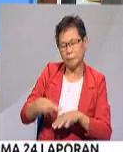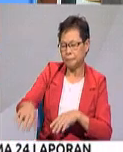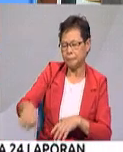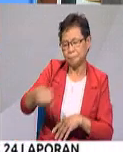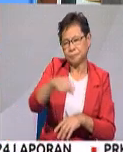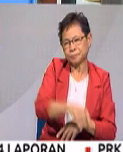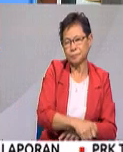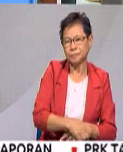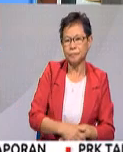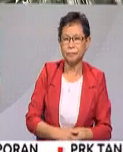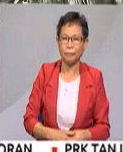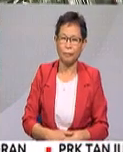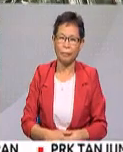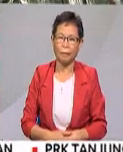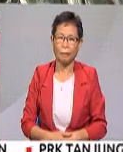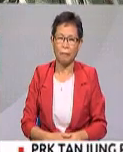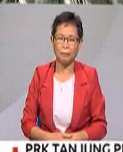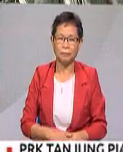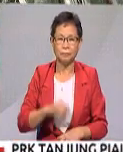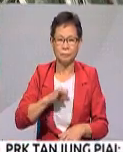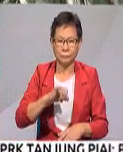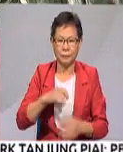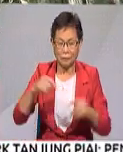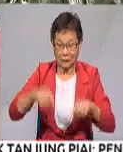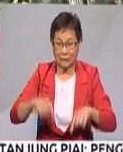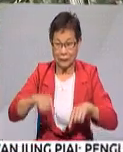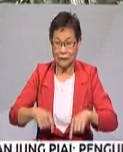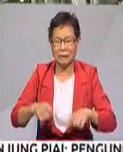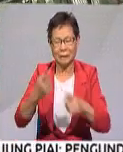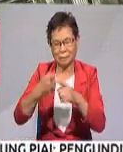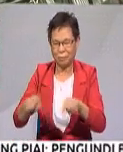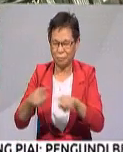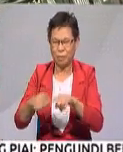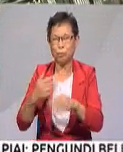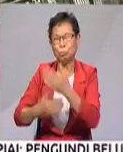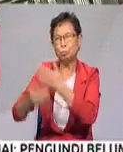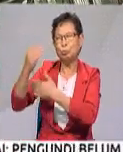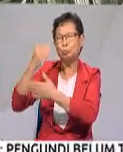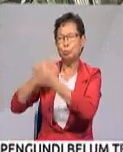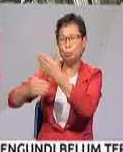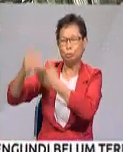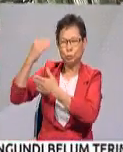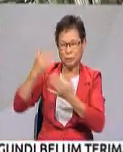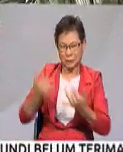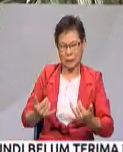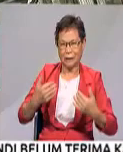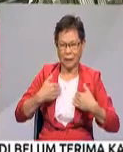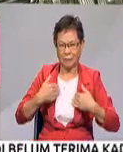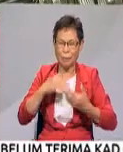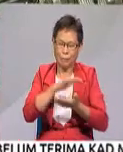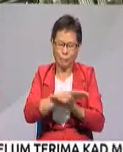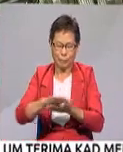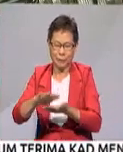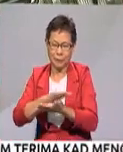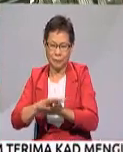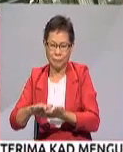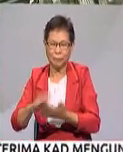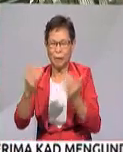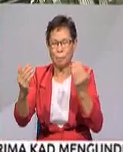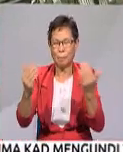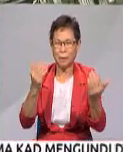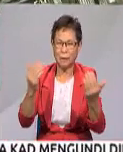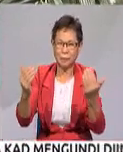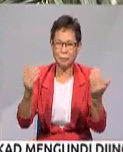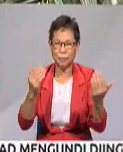tu kami buat sendiri kat rumah lah. Sekarang di sini ada beza lah daripada dulu. Sekarang ada bersih berbanding